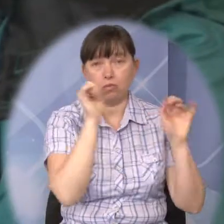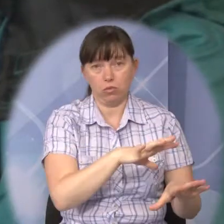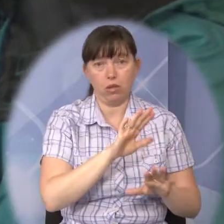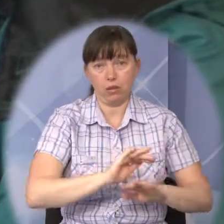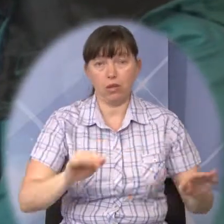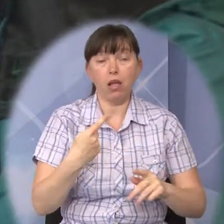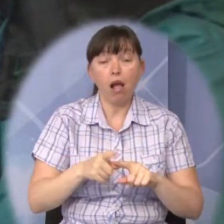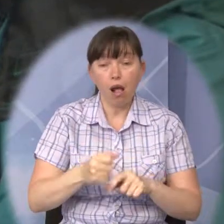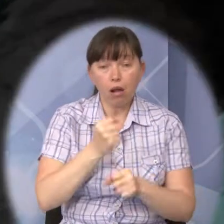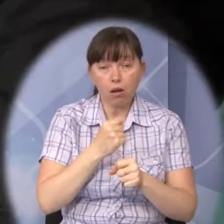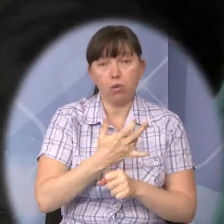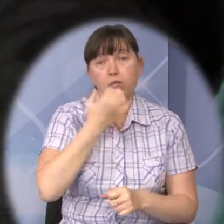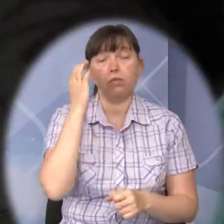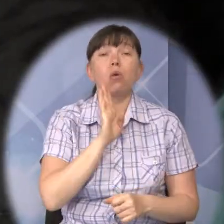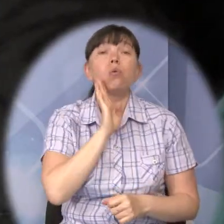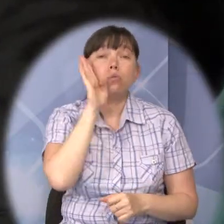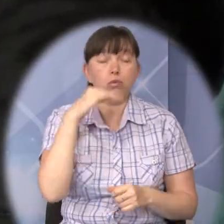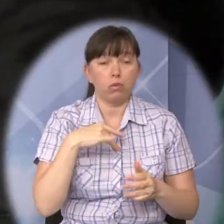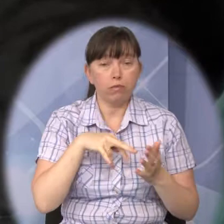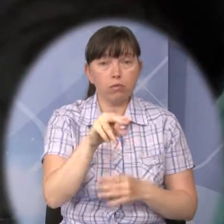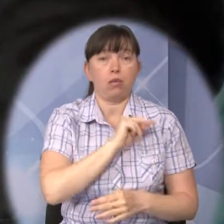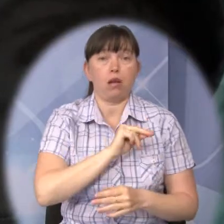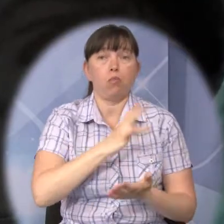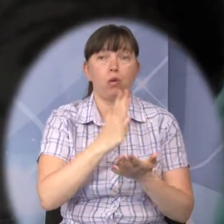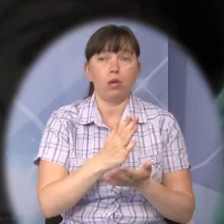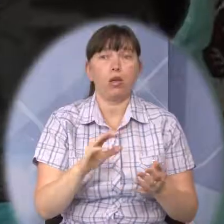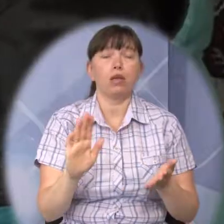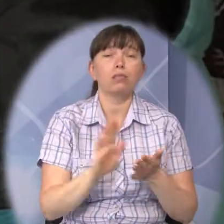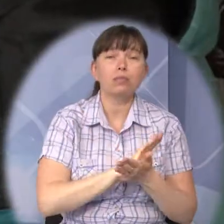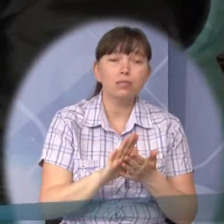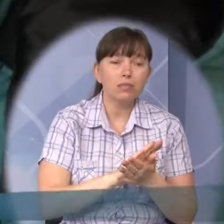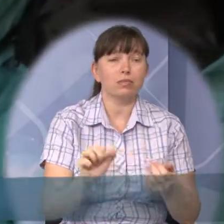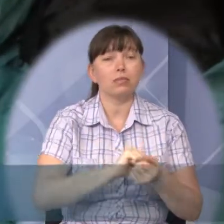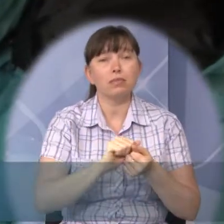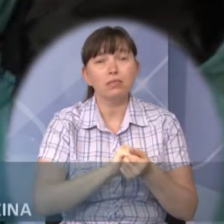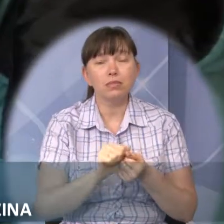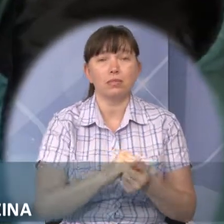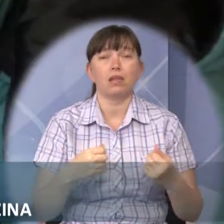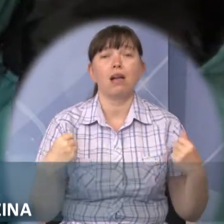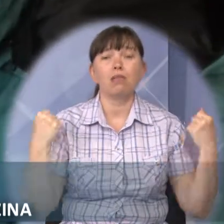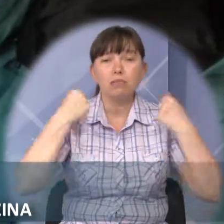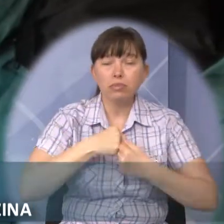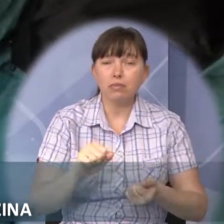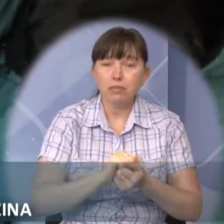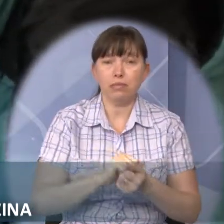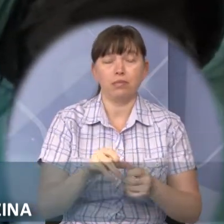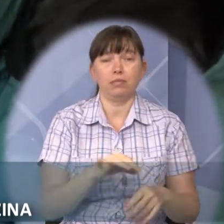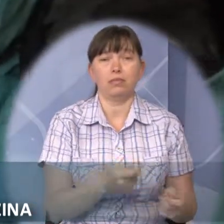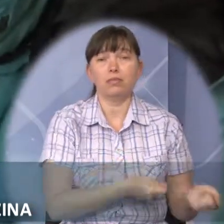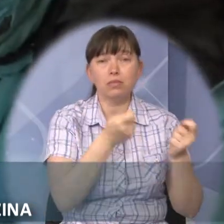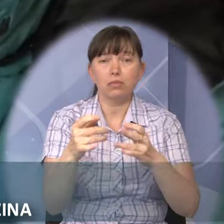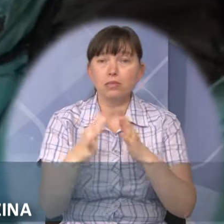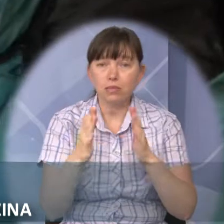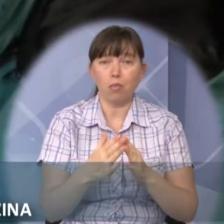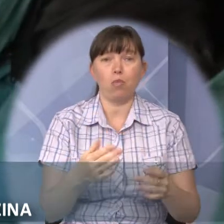lepăd copiii să mă duc pe hotare. Dimineața de școli ieși și la serviciu. Spălatul lingerii, hainelor grele, aducerea